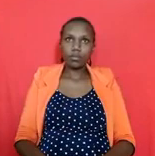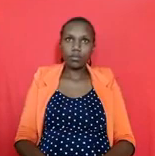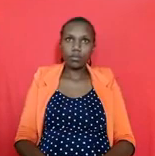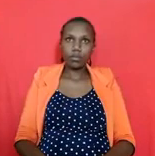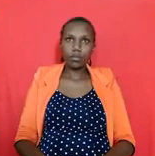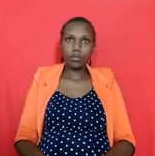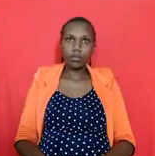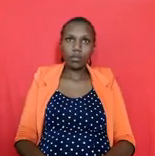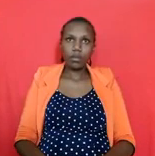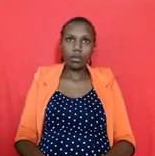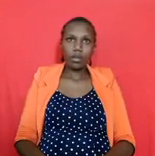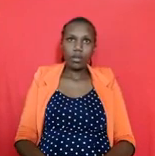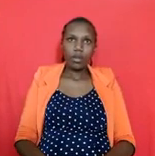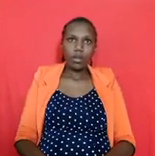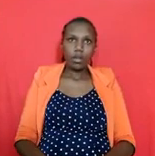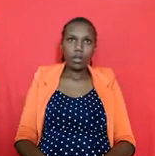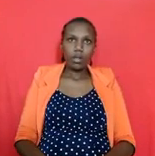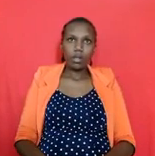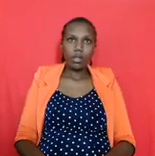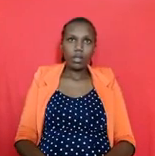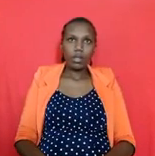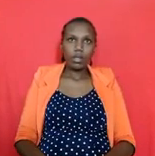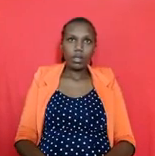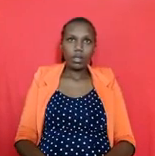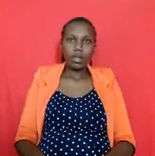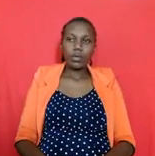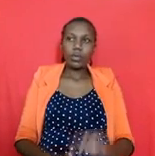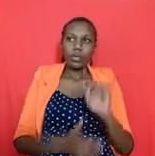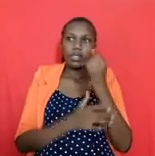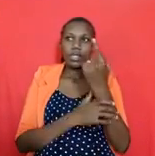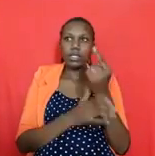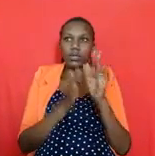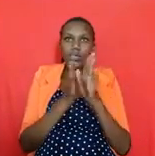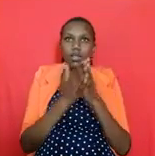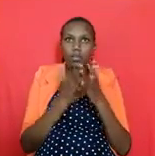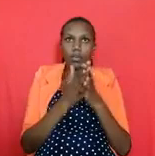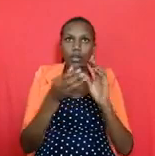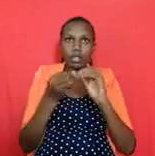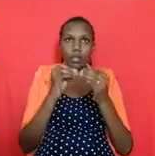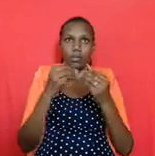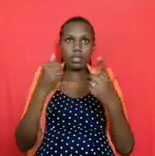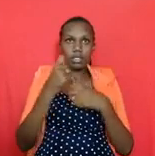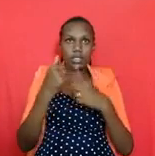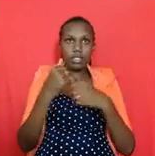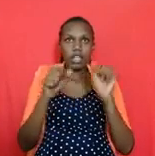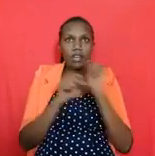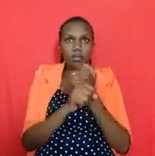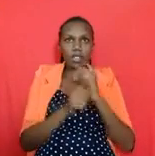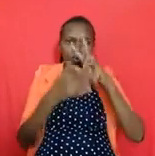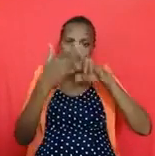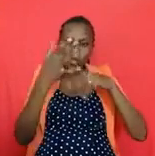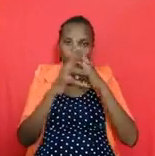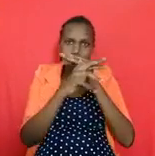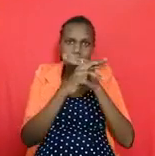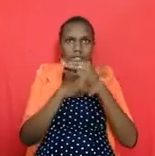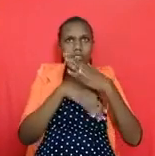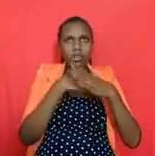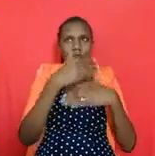thiini wa madhabu mau tuguthikara ta kanjagiria karatathi gaga tathatu tutingihota guthoma madhabu